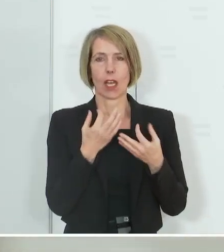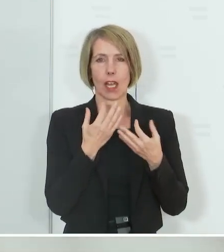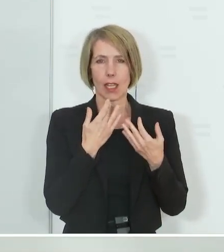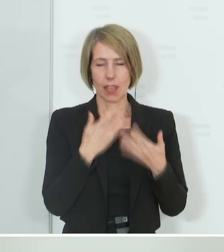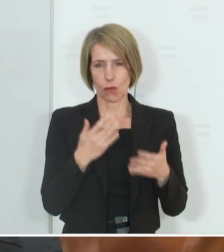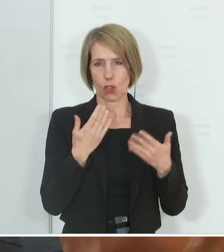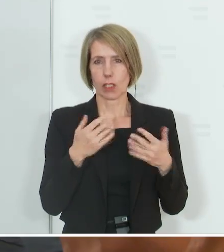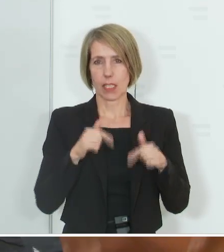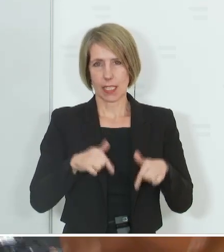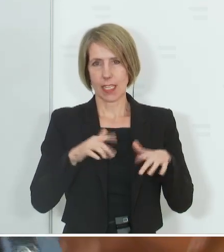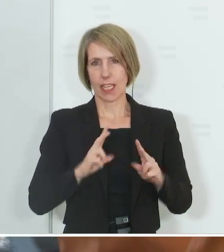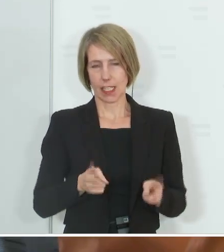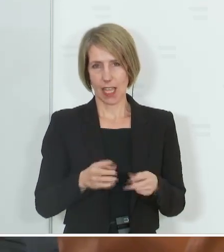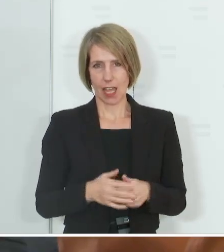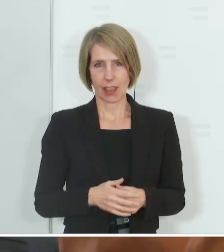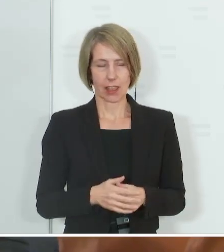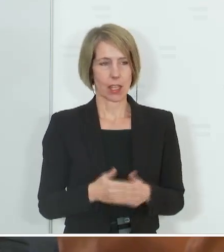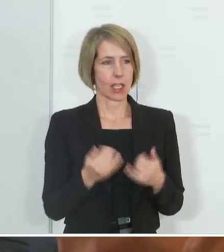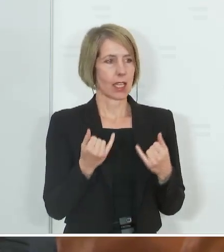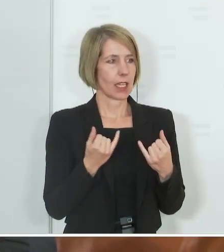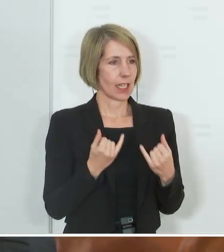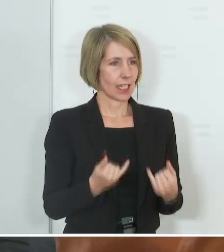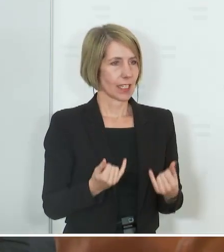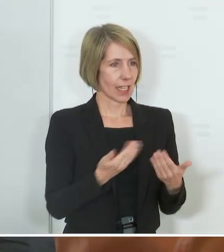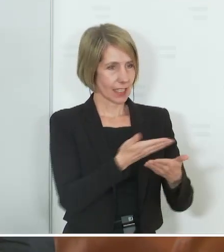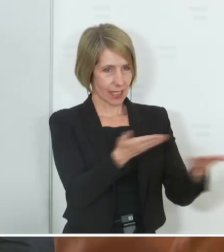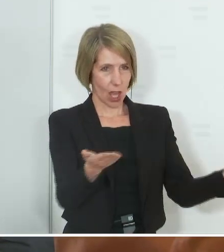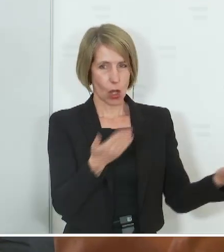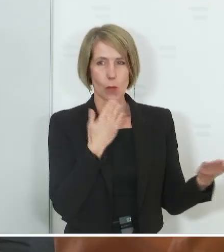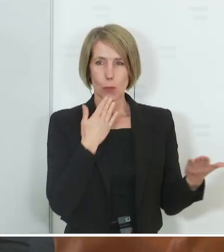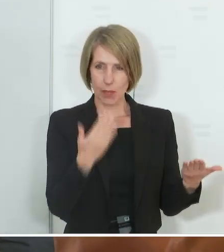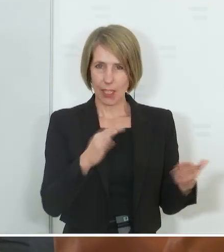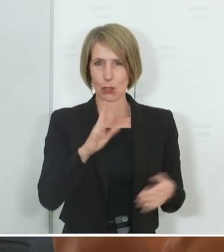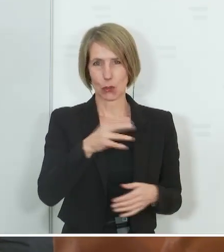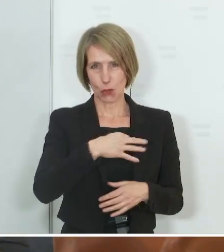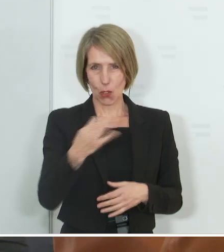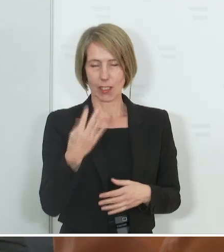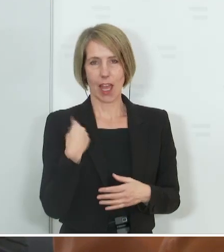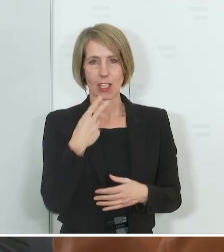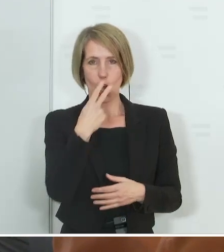Danke für die Ausführungen. Ich bedanke mich bei allen Medienvertretern und Medienvertreterinnen, dass Sie heute dabei waren. Schönen Tag.